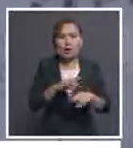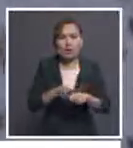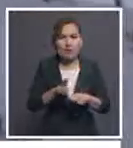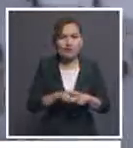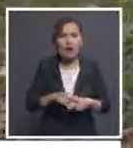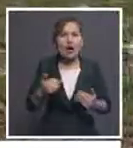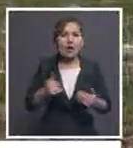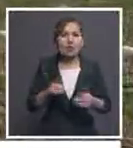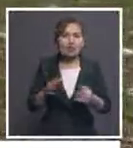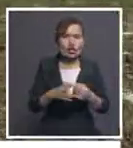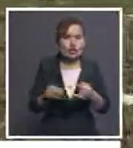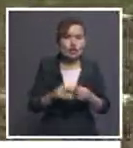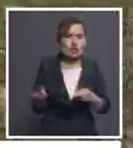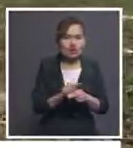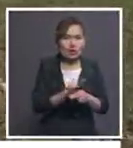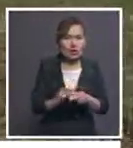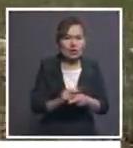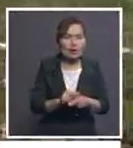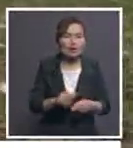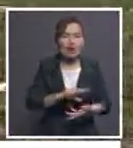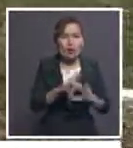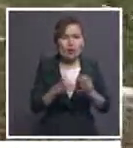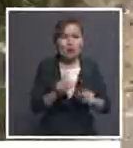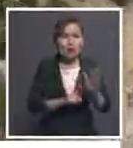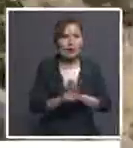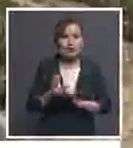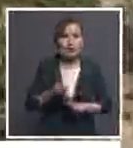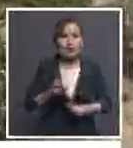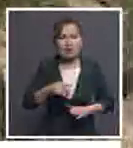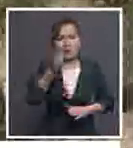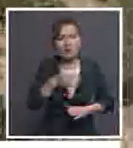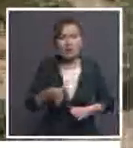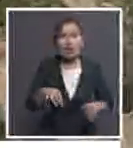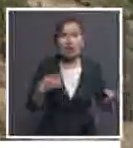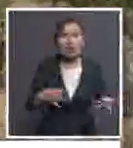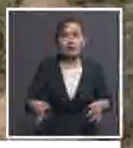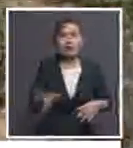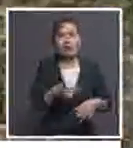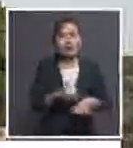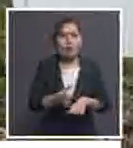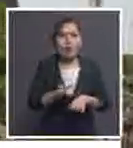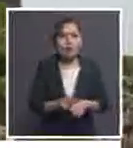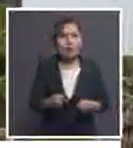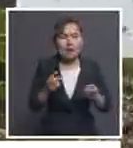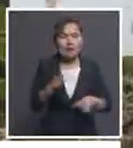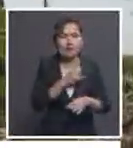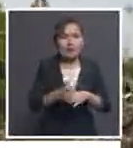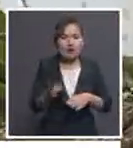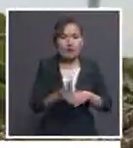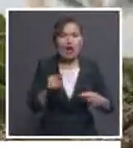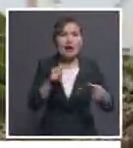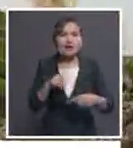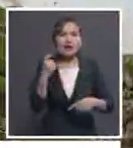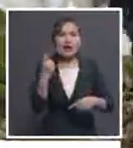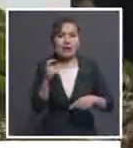пестицидтерді сатып алу конкурстары аяқталды. Оның ішіне оңтүстік Қазақстан және Жамбыл облыстар бойынша аса қауіпті зиянды организмдерге қарсы